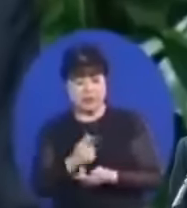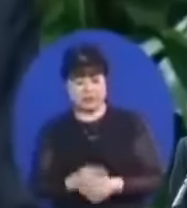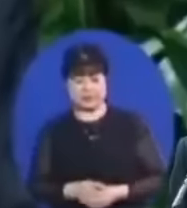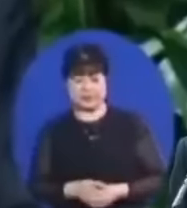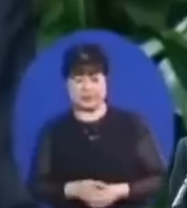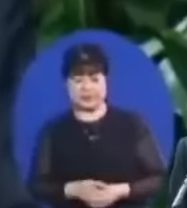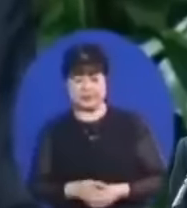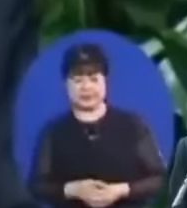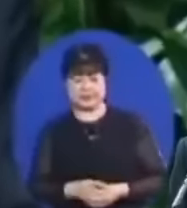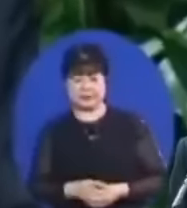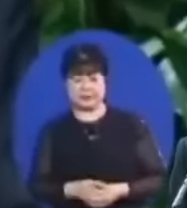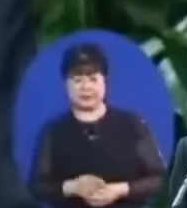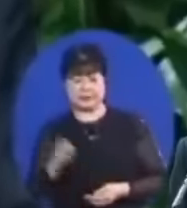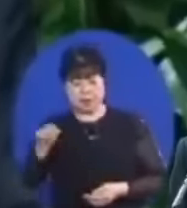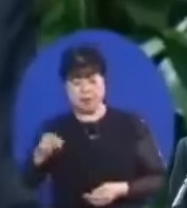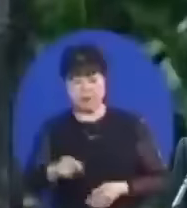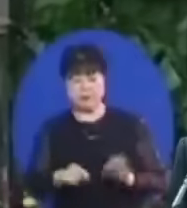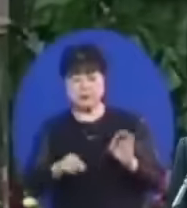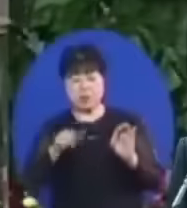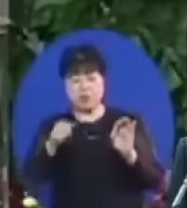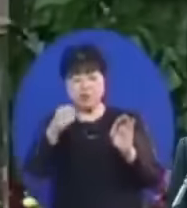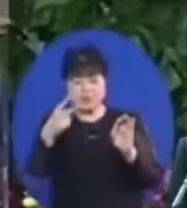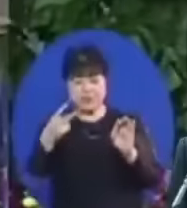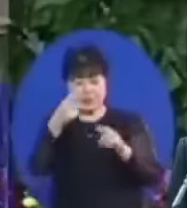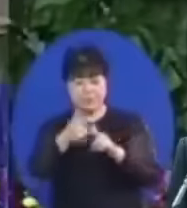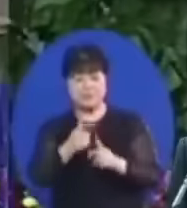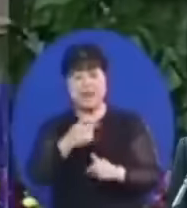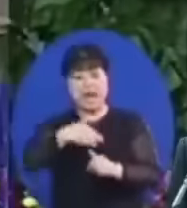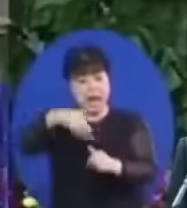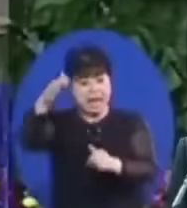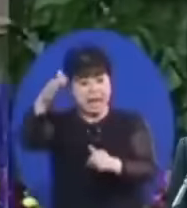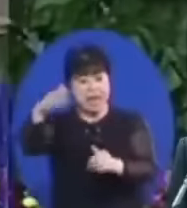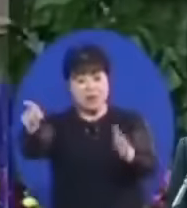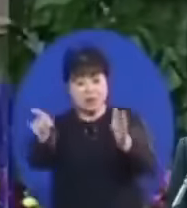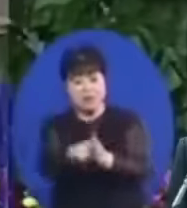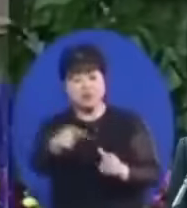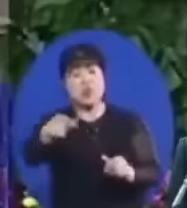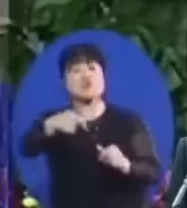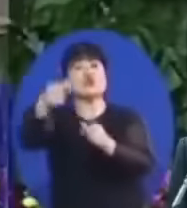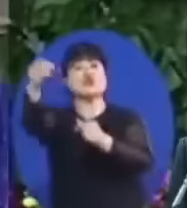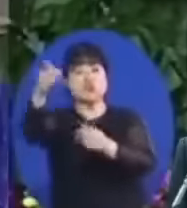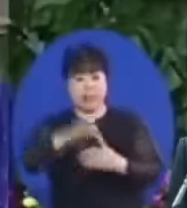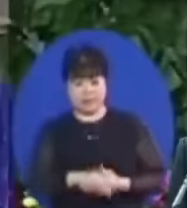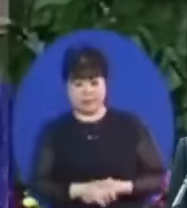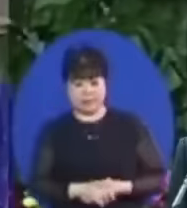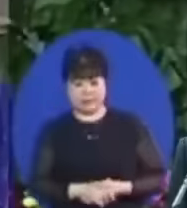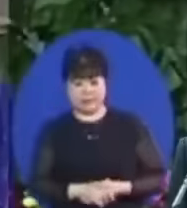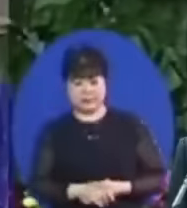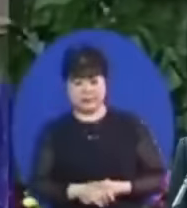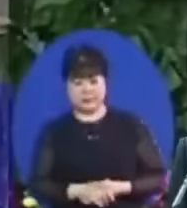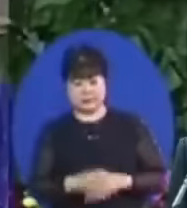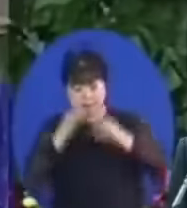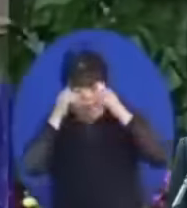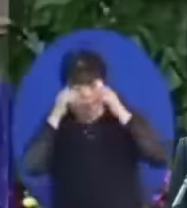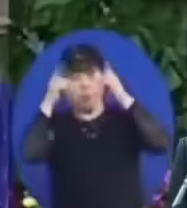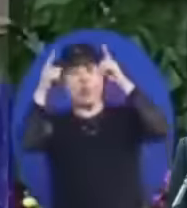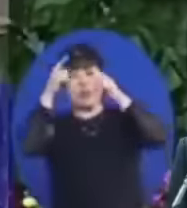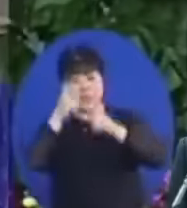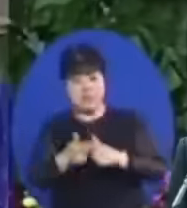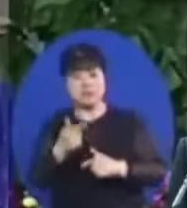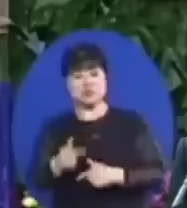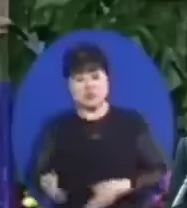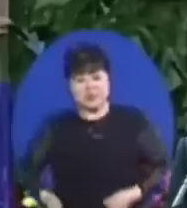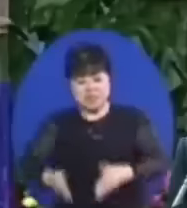것입니다. 마가복음 10장 52절에 예수께서 이르시되 가라 내 믿음이 너를 구원하였느니라 하니 그가 곧 보게 되어